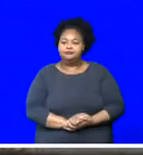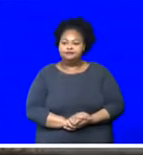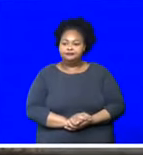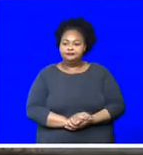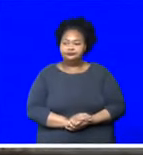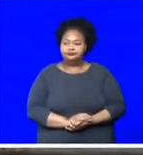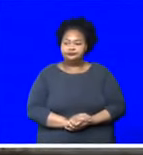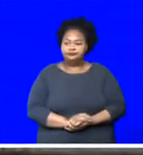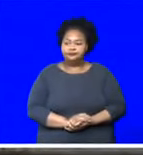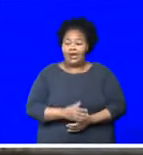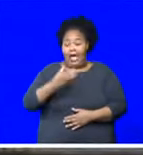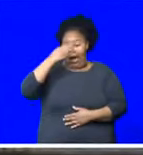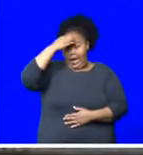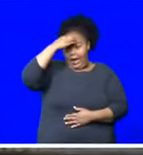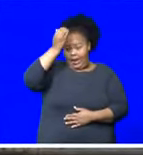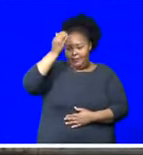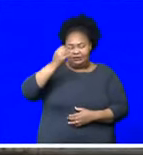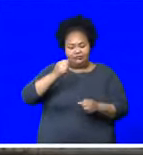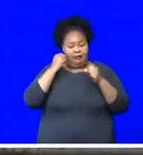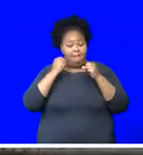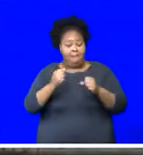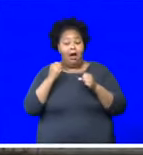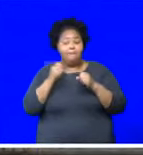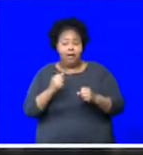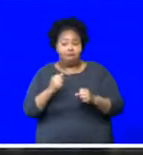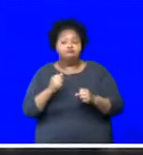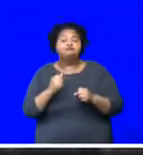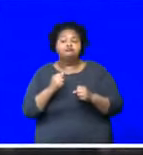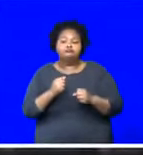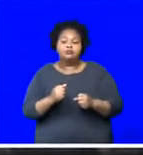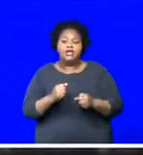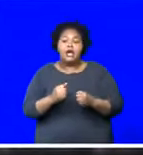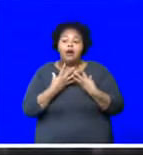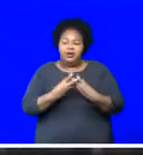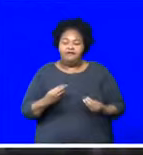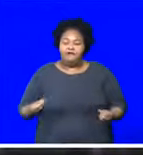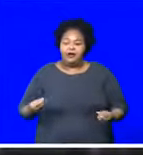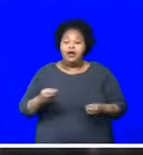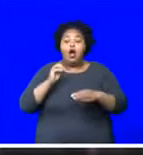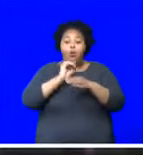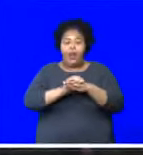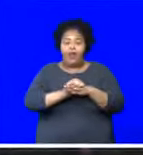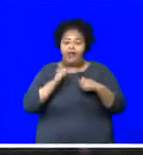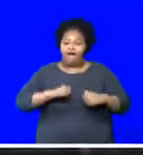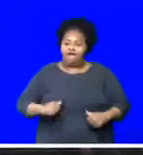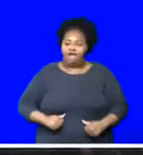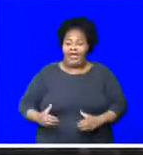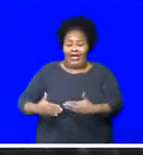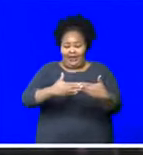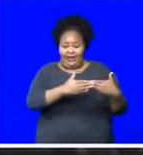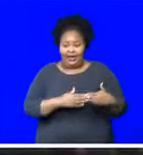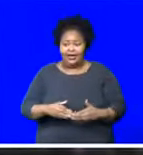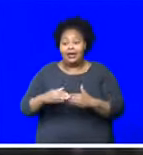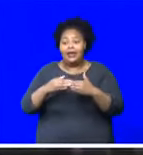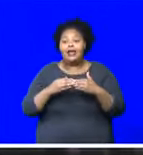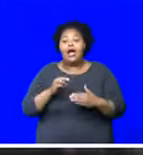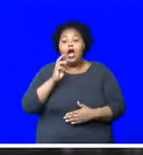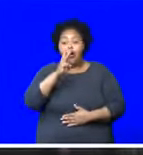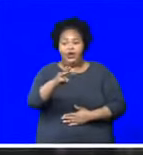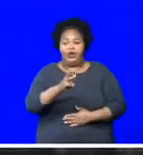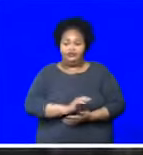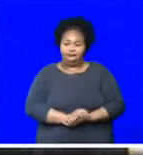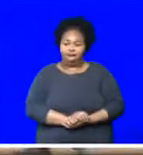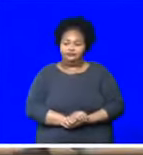Uhulumende welive leSwatini utibophelele ngalokuphelele kuvikela abantwana futhi lelive lilungele wonke umntwana.